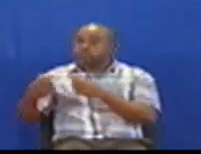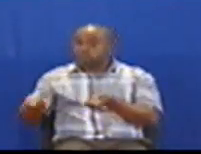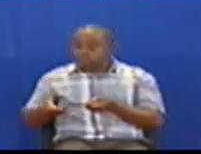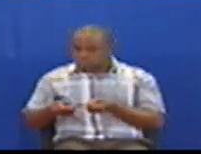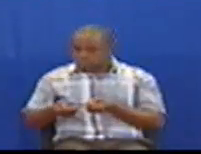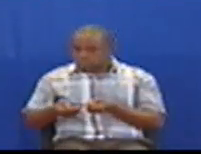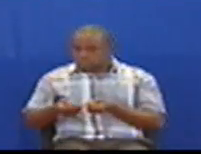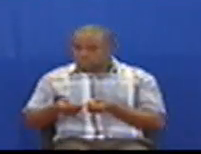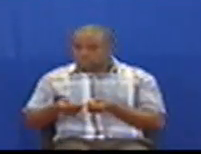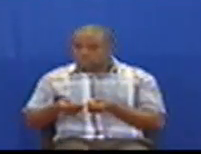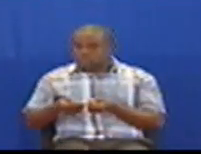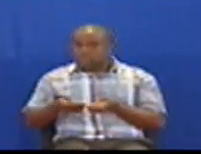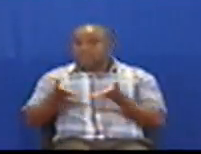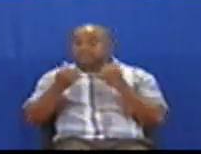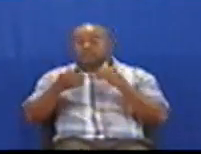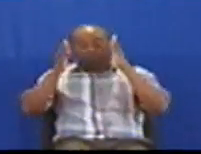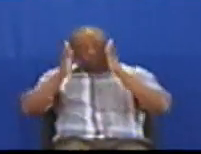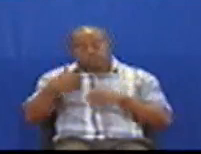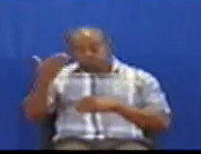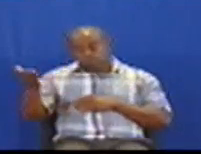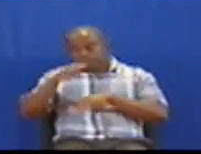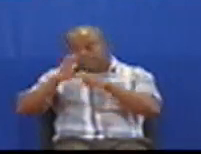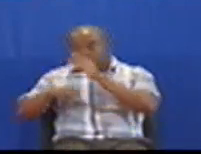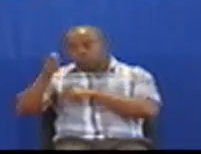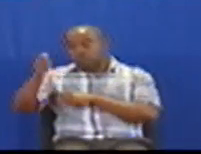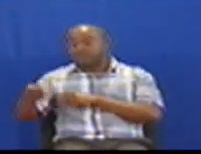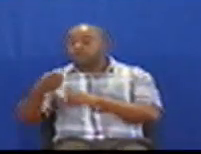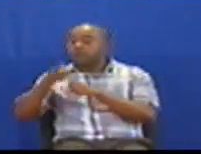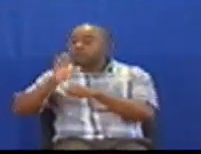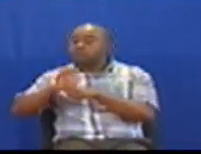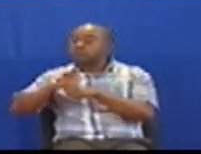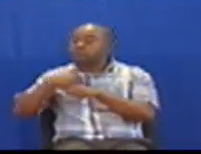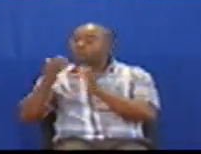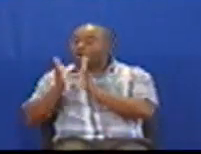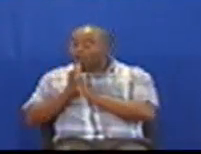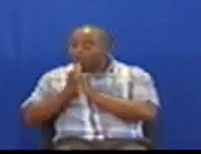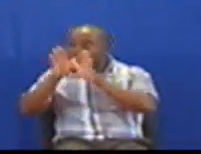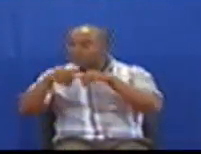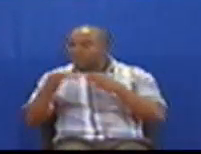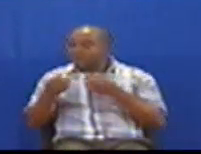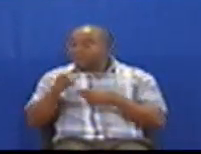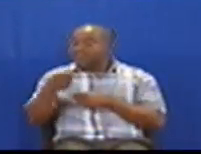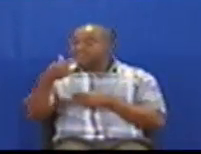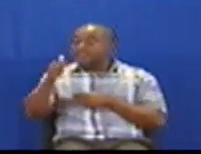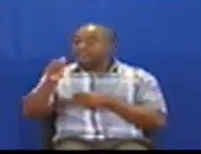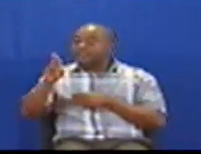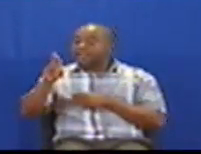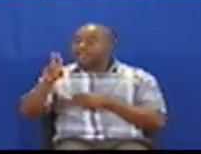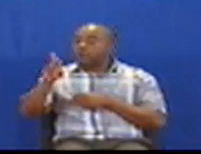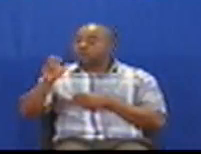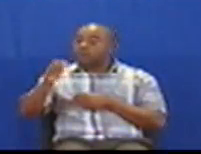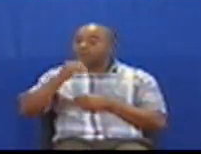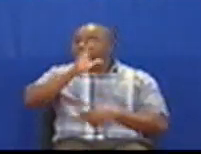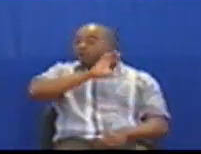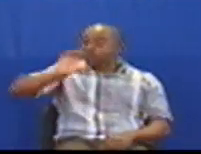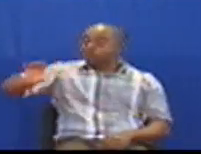kwenye barabara mbalimbali. Mheshimiwa Naibu Spika, tulibeshaomba mara nyingi bungeni namna gani TARURA iongezewe fedha. Kiukweli lazima wanafanya kazi nzuri